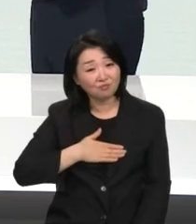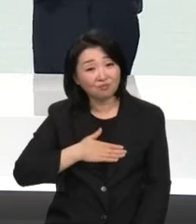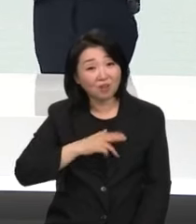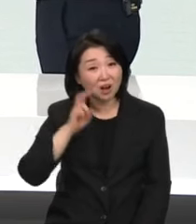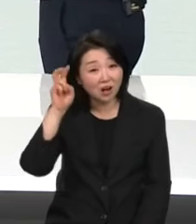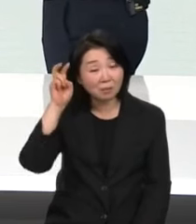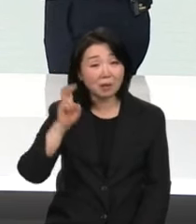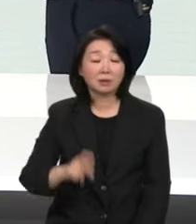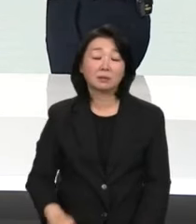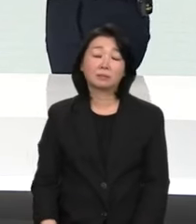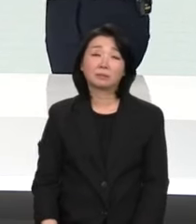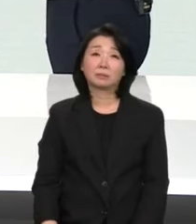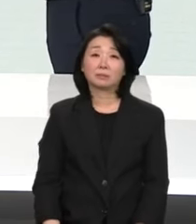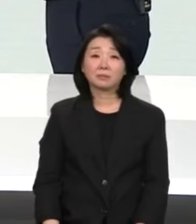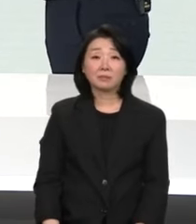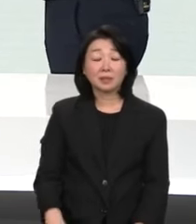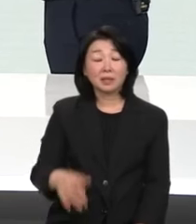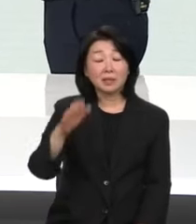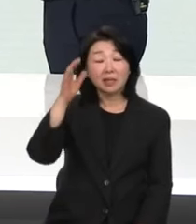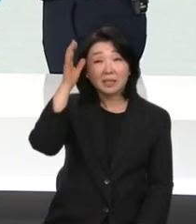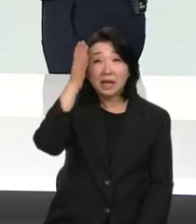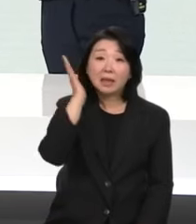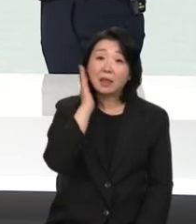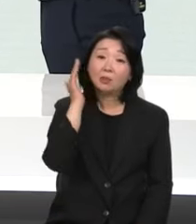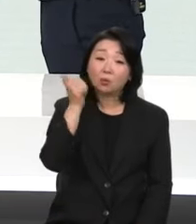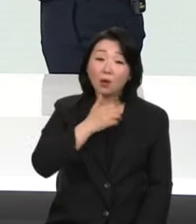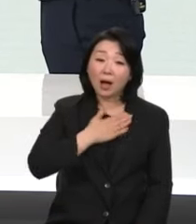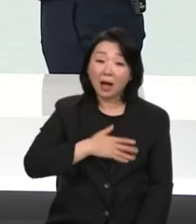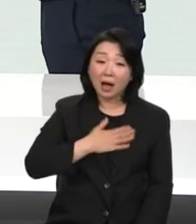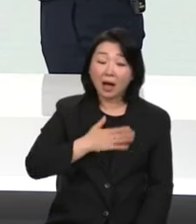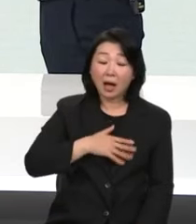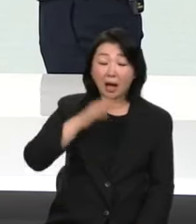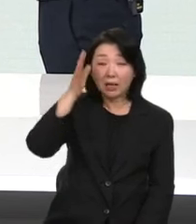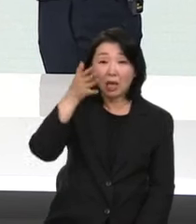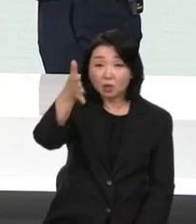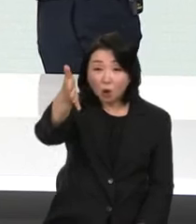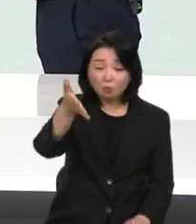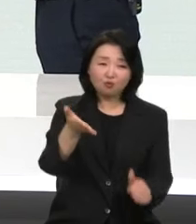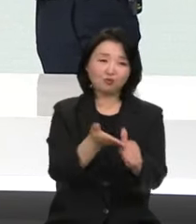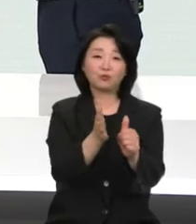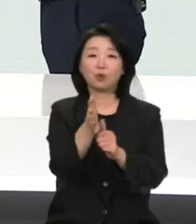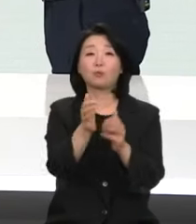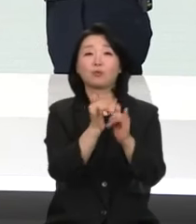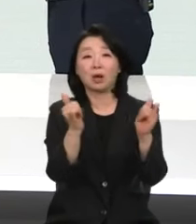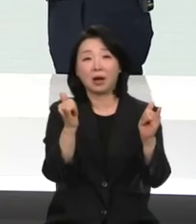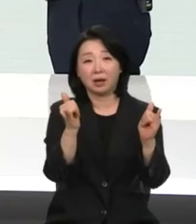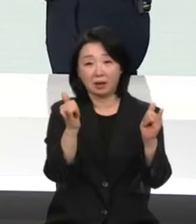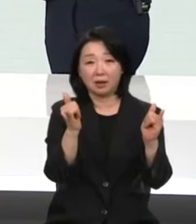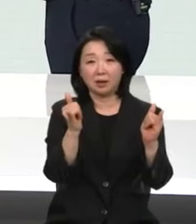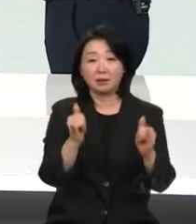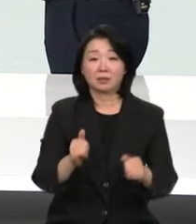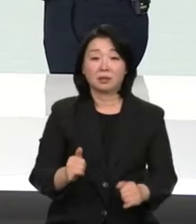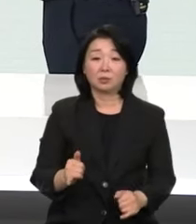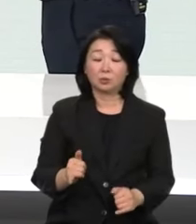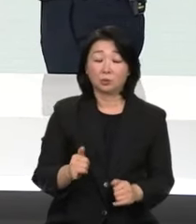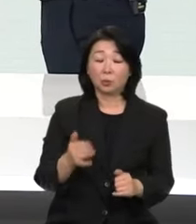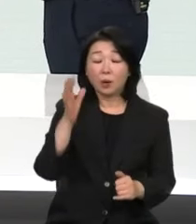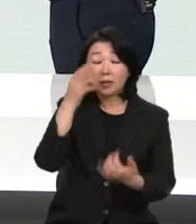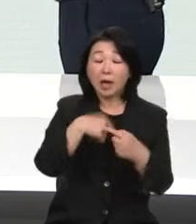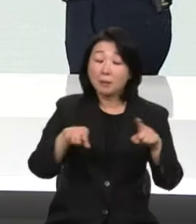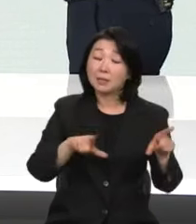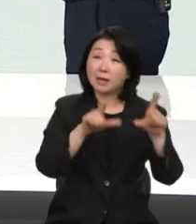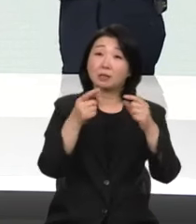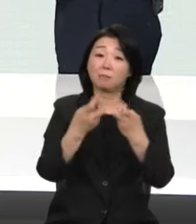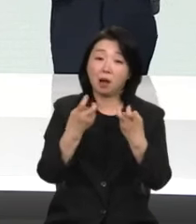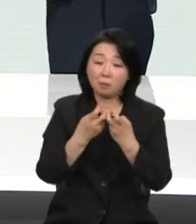있을 수 있는데요. 강형욱 씨는 뭐 개통령으로 불리는 그 반려견 전문가입니다. 반려견과 더불어 사는 법 같은 거 알려주고 네. 또 내 강아지